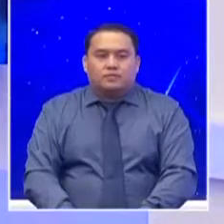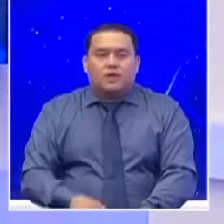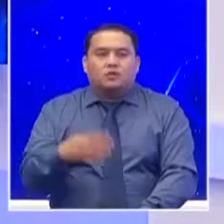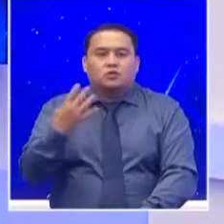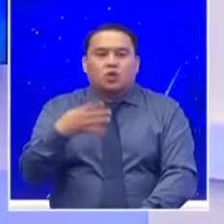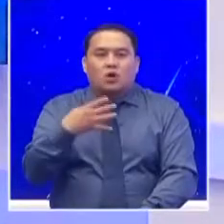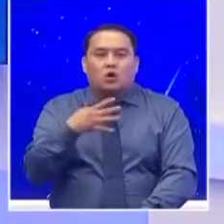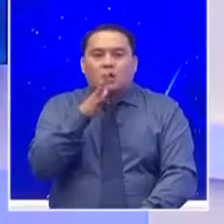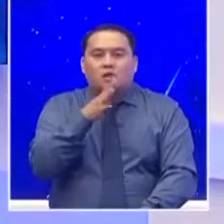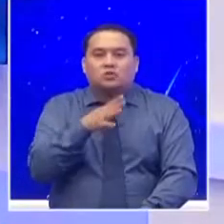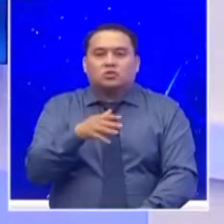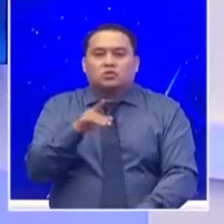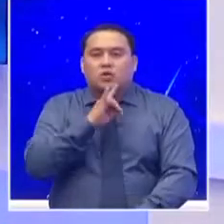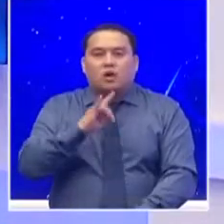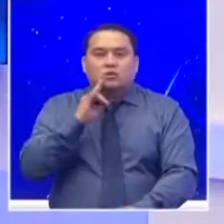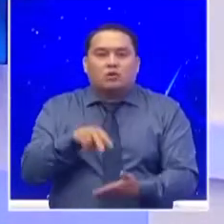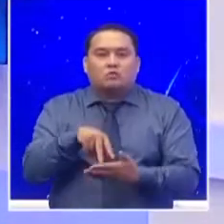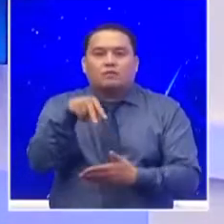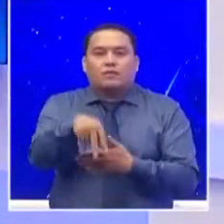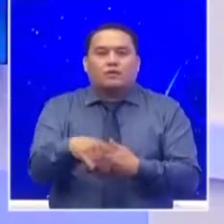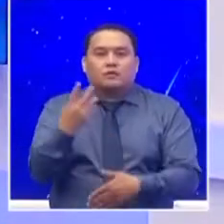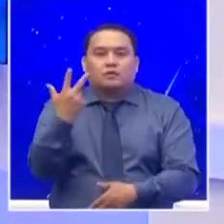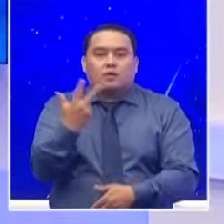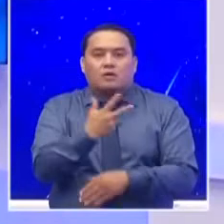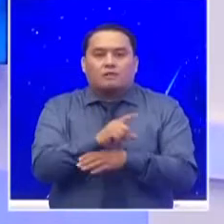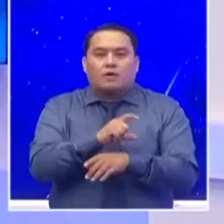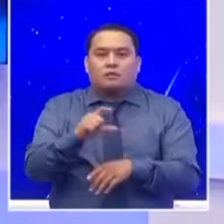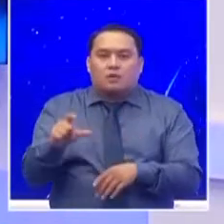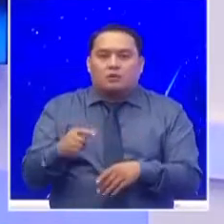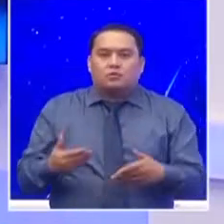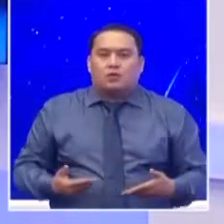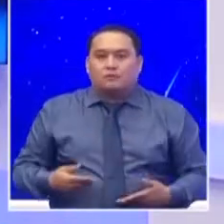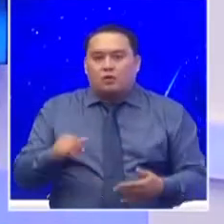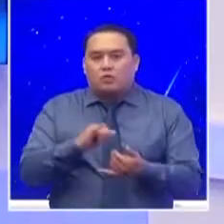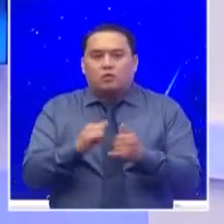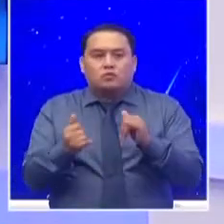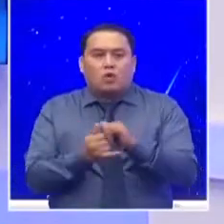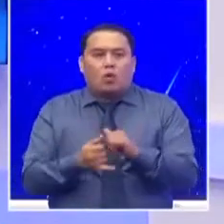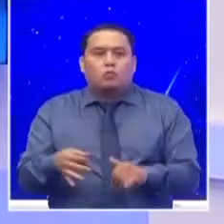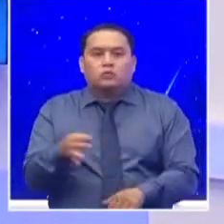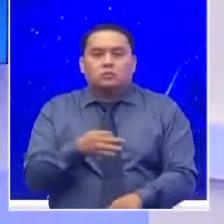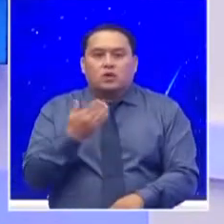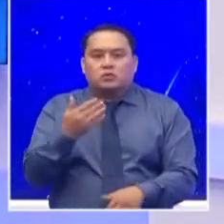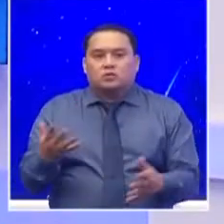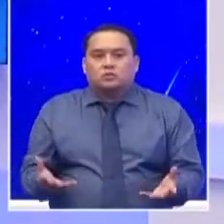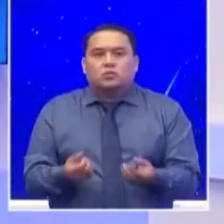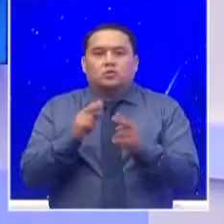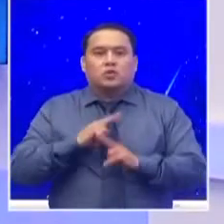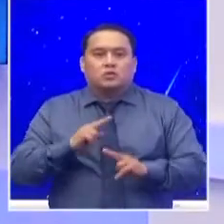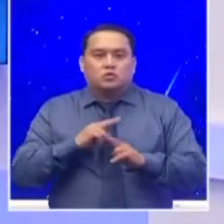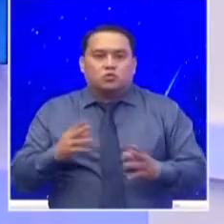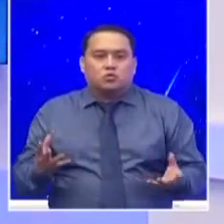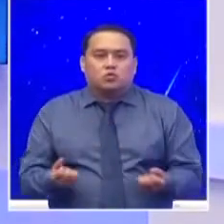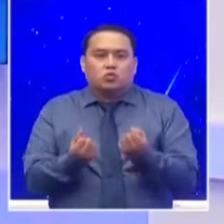40-летняя женщина пыталась выброситься из окна 3-го этажа. Жительницу Восточно-Казахстанской области спасли сотрудники